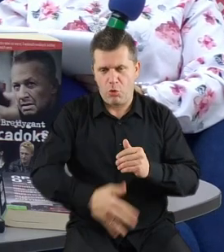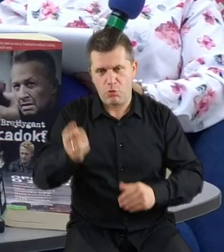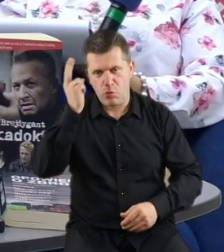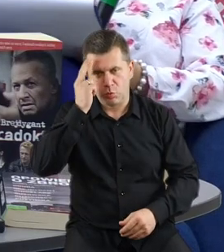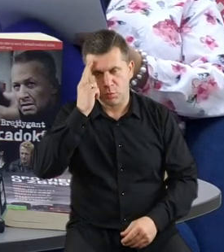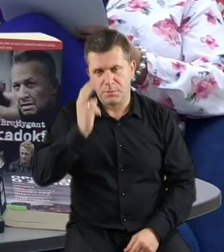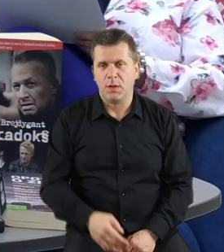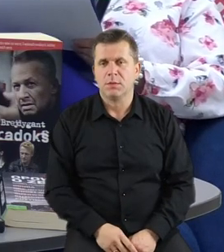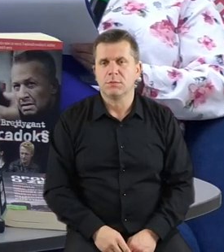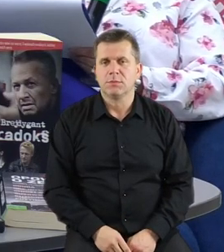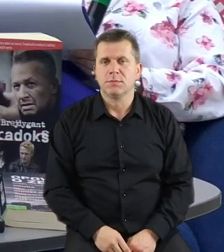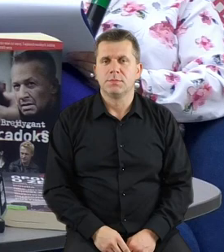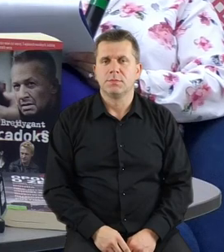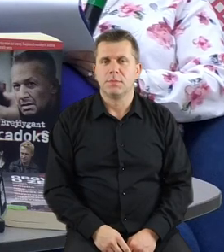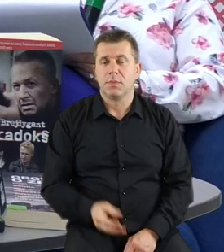końca zrozumieć.